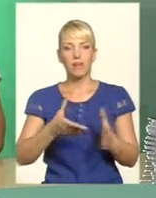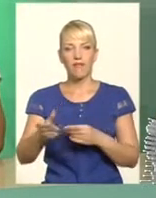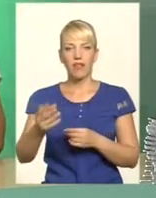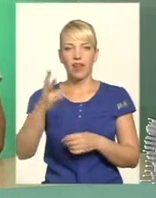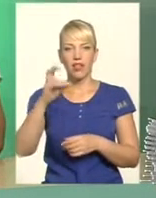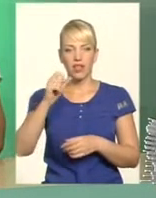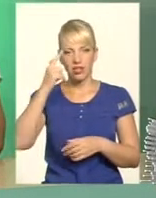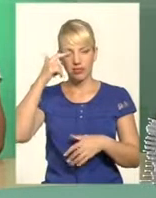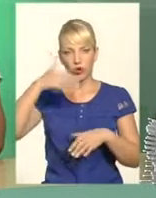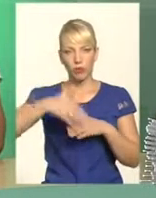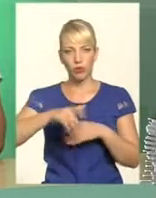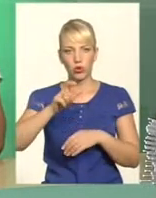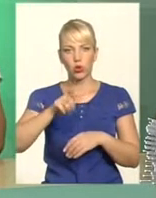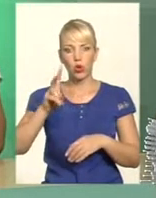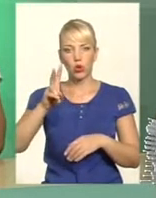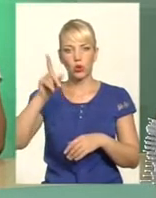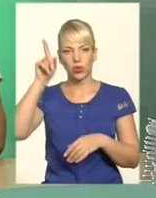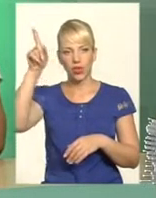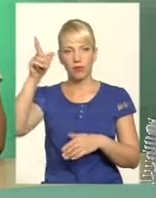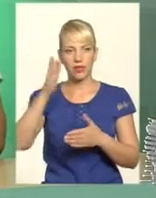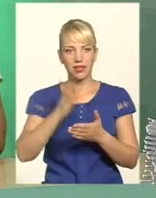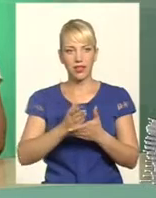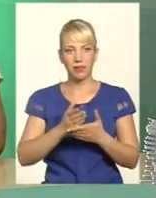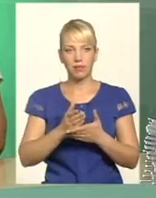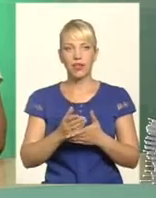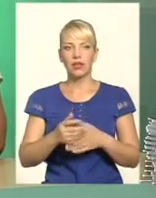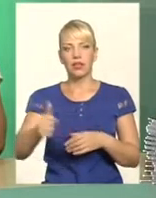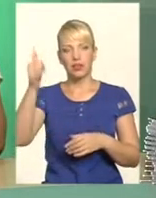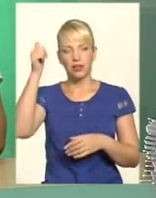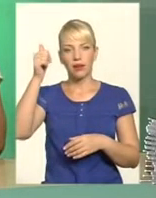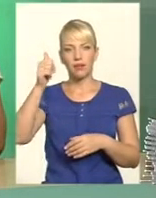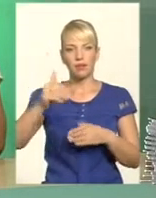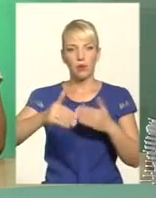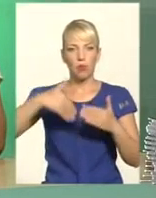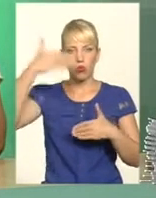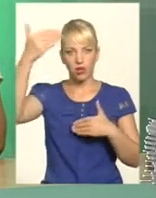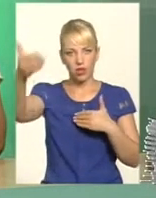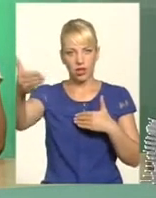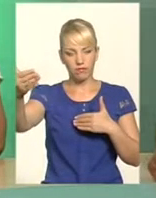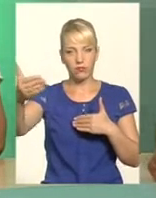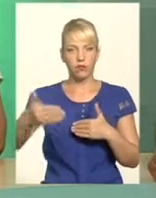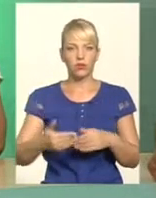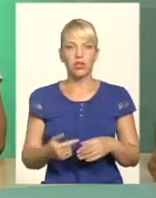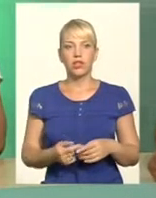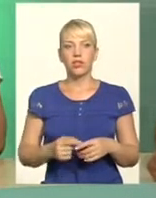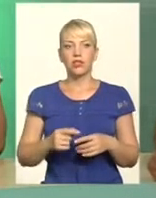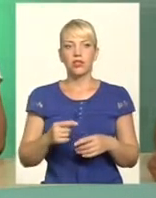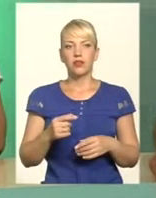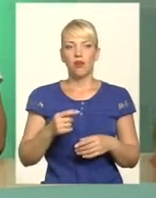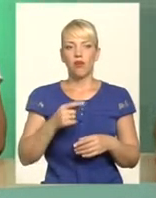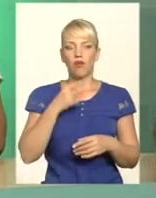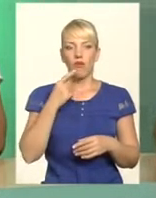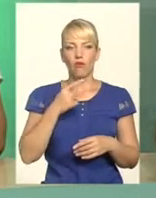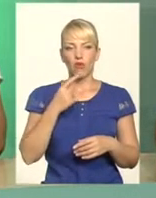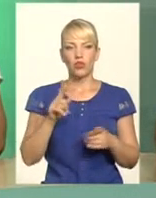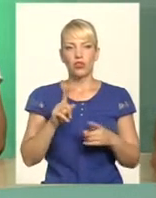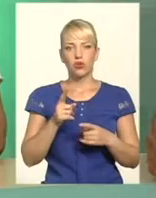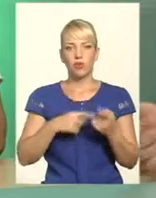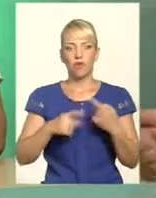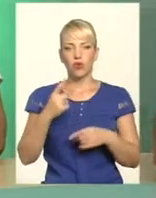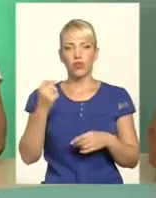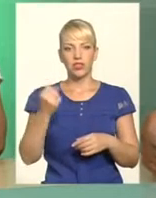на свідомість тих людей, які знаходяться по ту сторону барикад, скажімо, по ту сторону розмежування. Я говорю, що, повернувшись тиждень